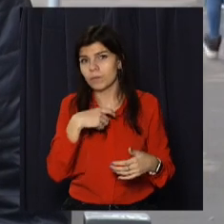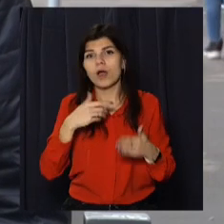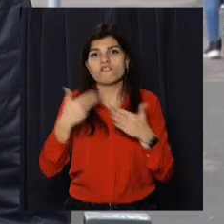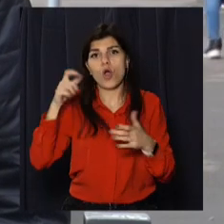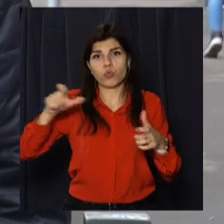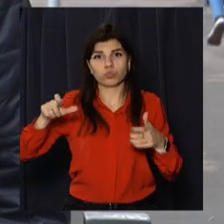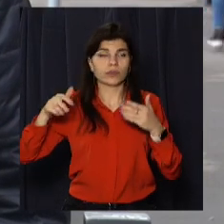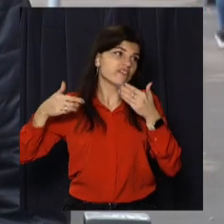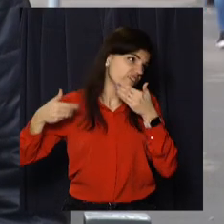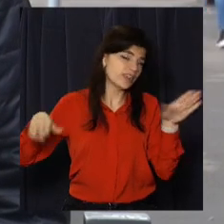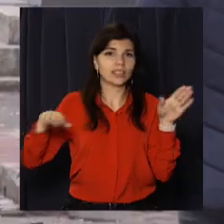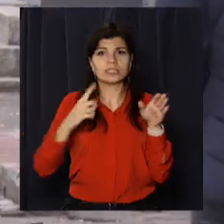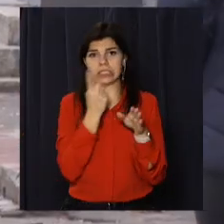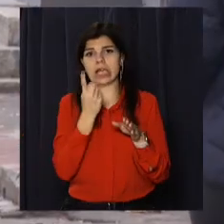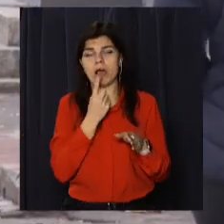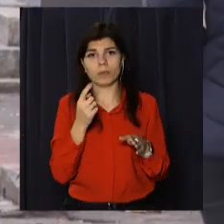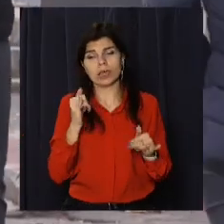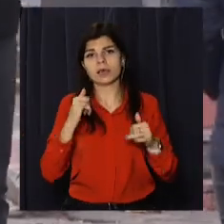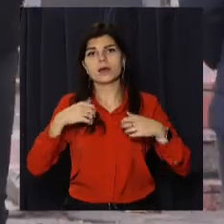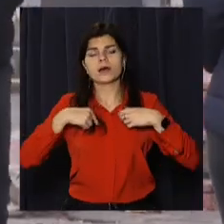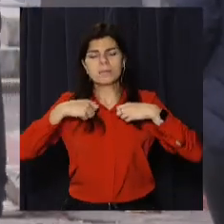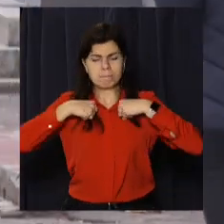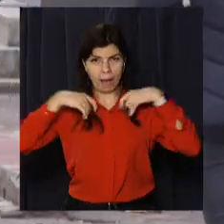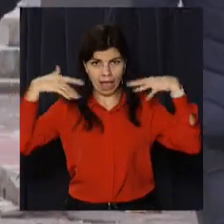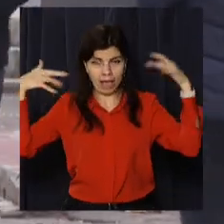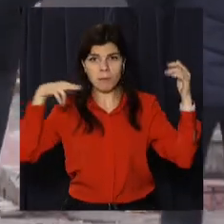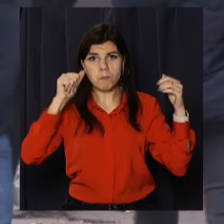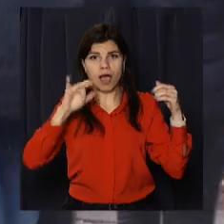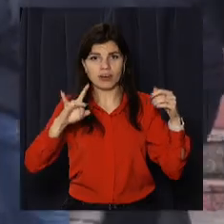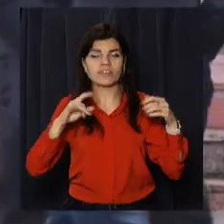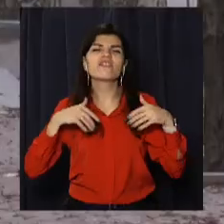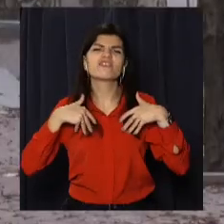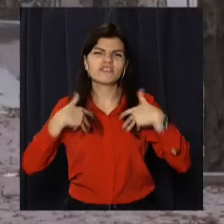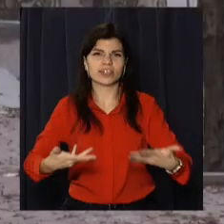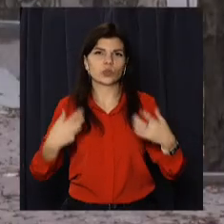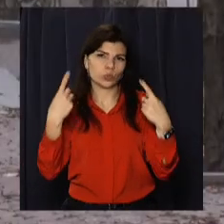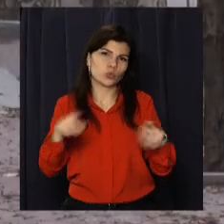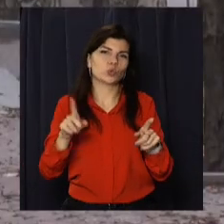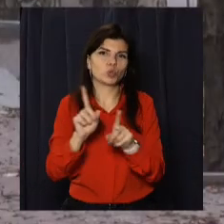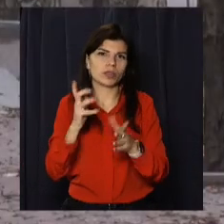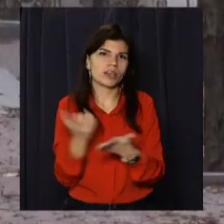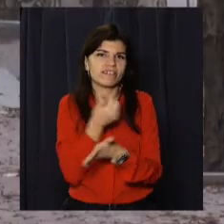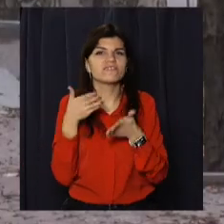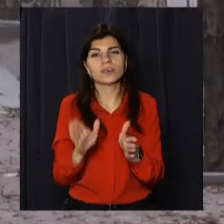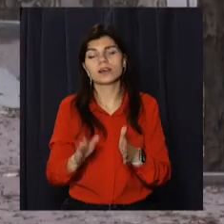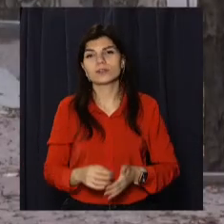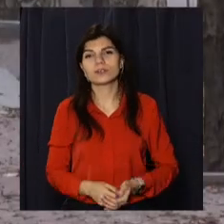та випускайте пар. Олександр Тущенко, Роман Івашинов, Володимир Туркулець, Open News, телеканал «Відкритий».